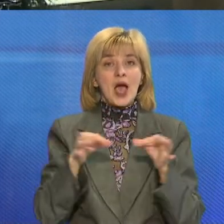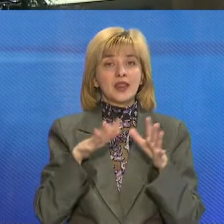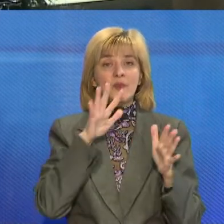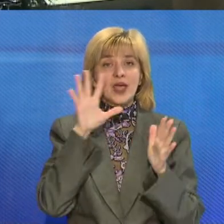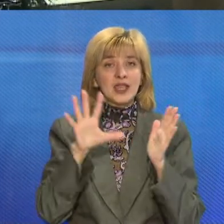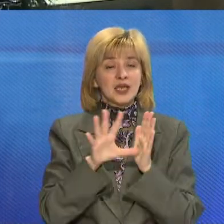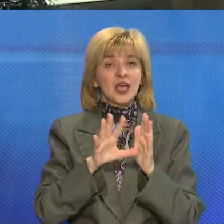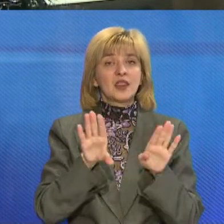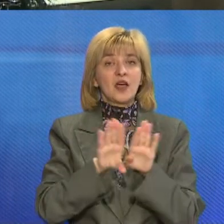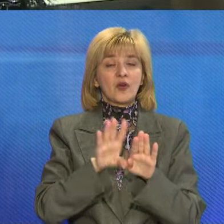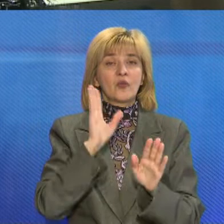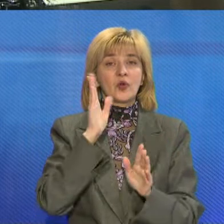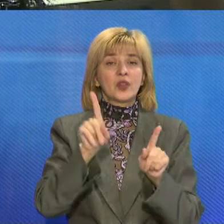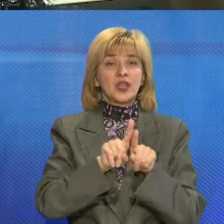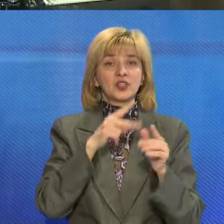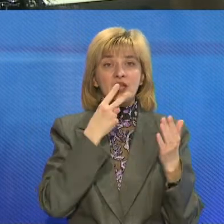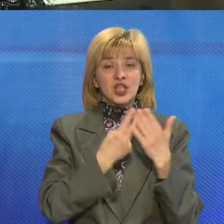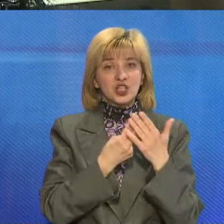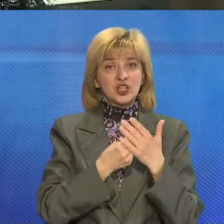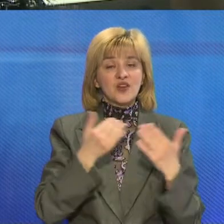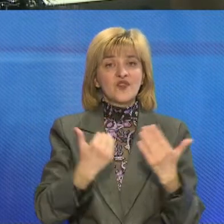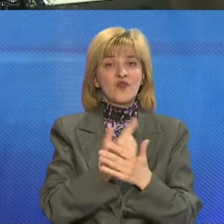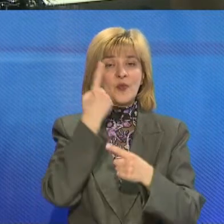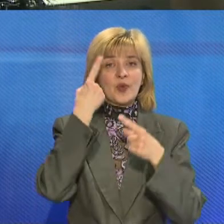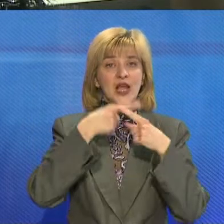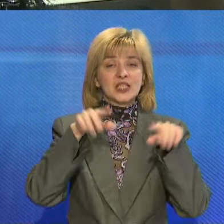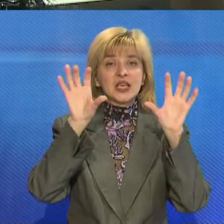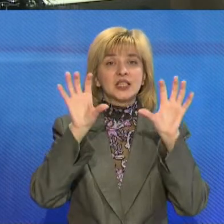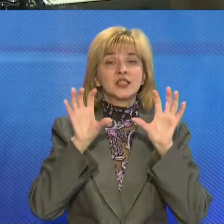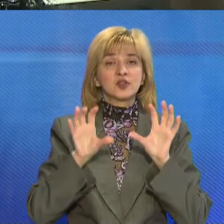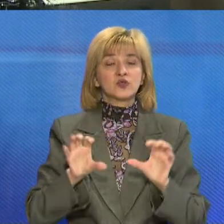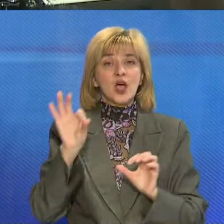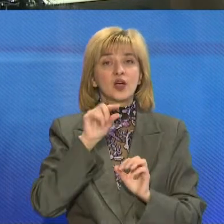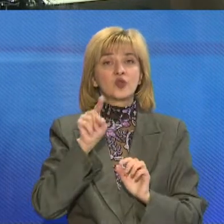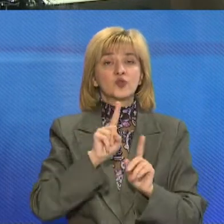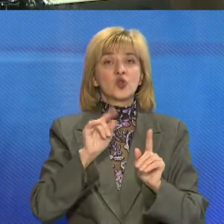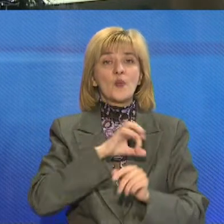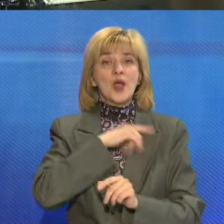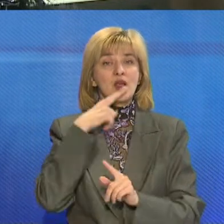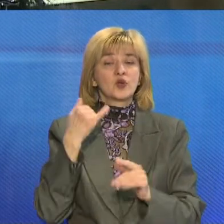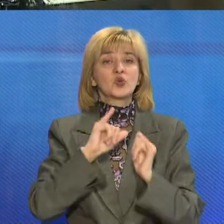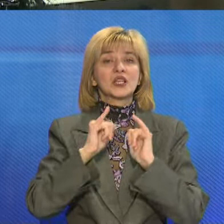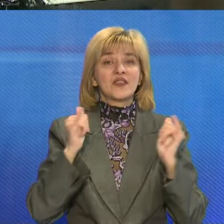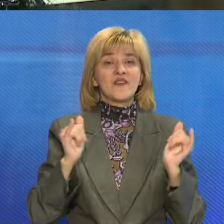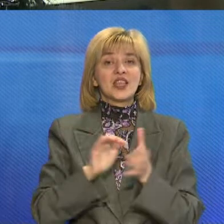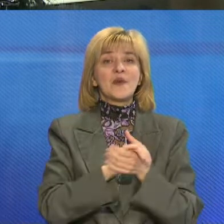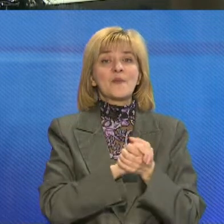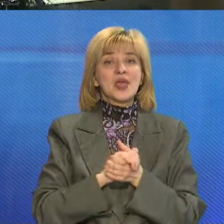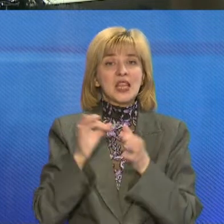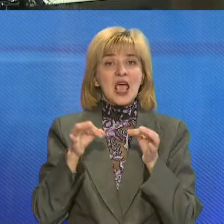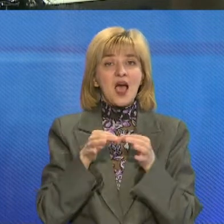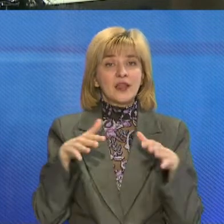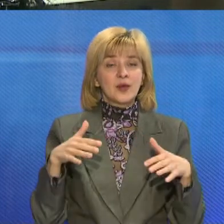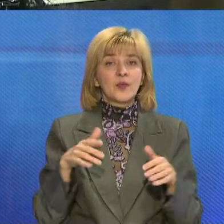также были отражены в новом проекте Конституции о том, что Беларусь развивает мирный атом,